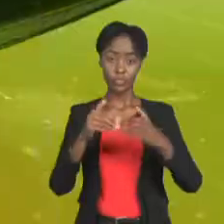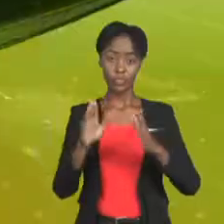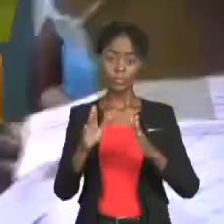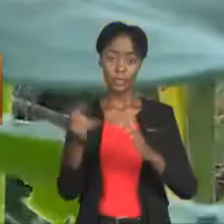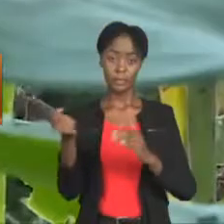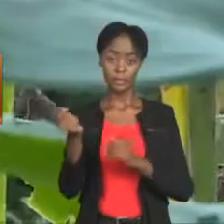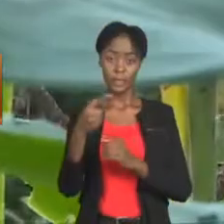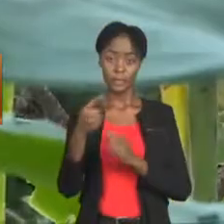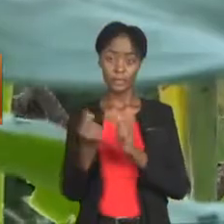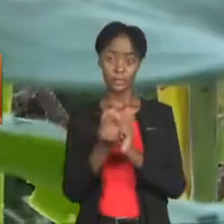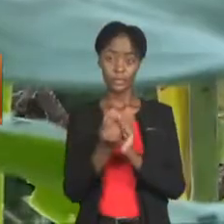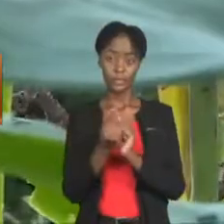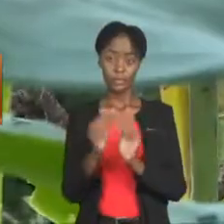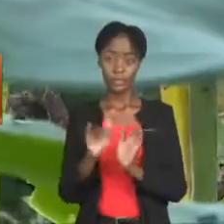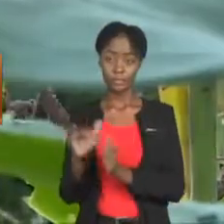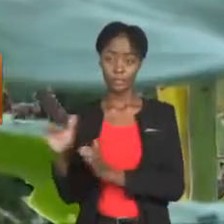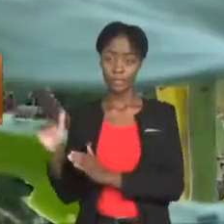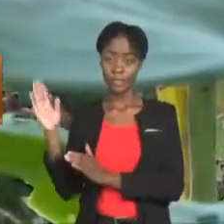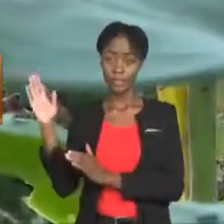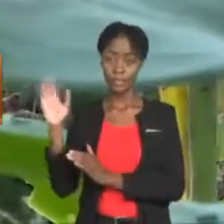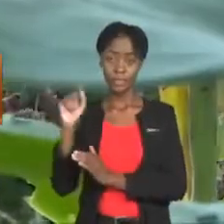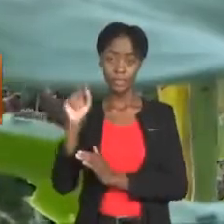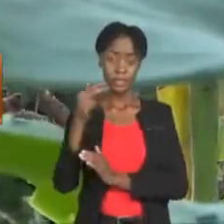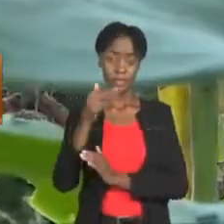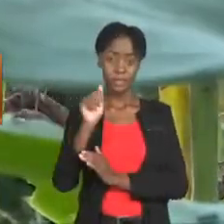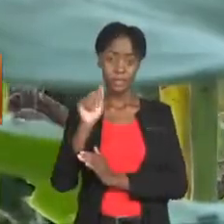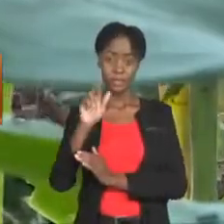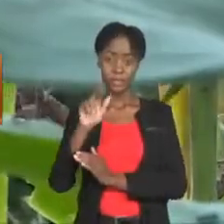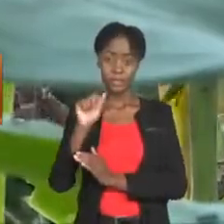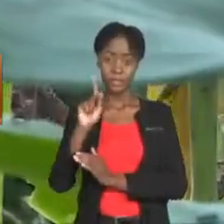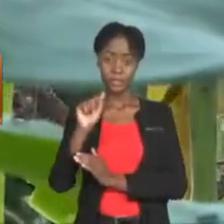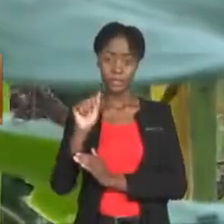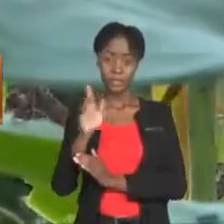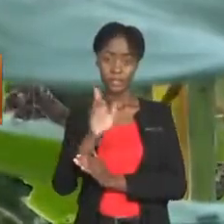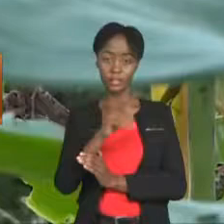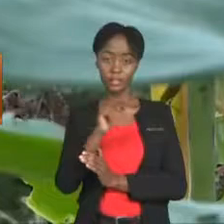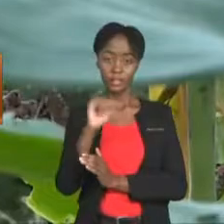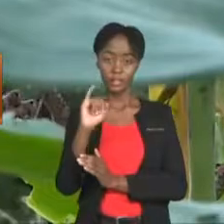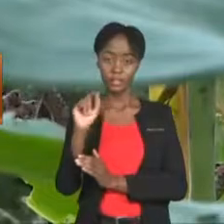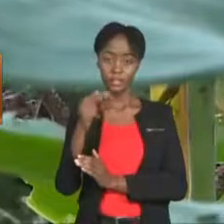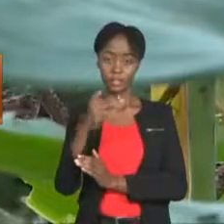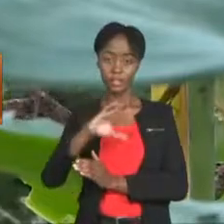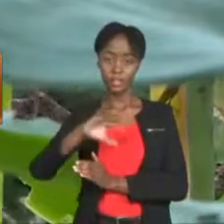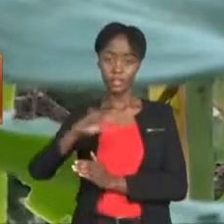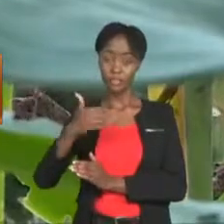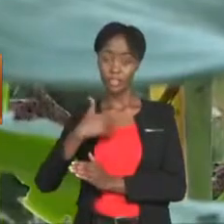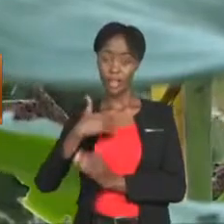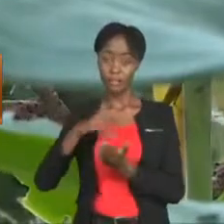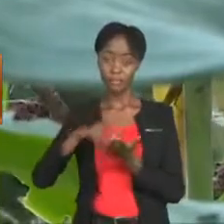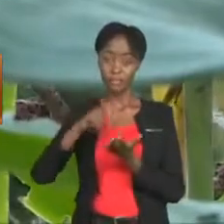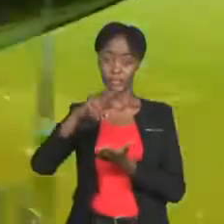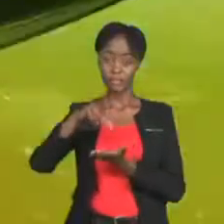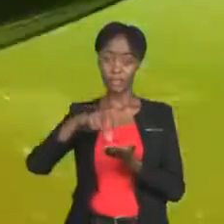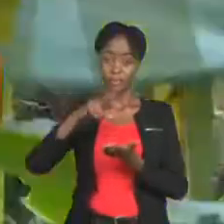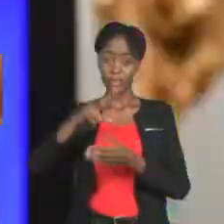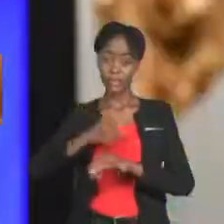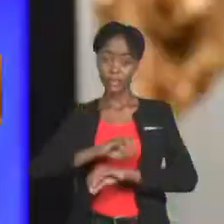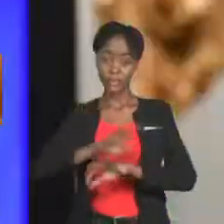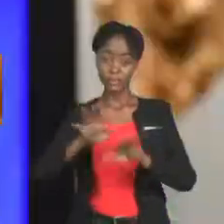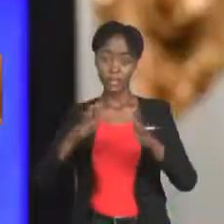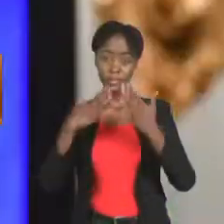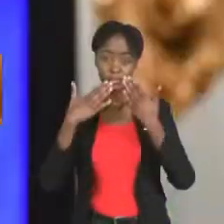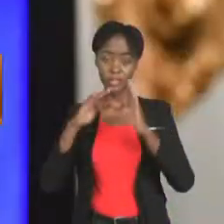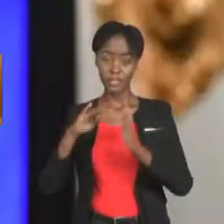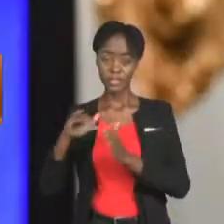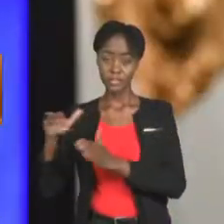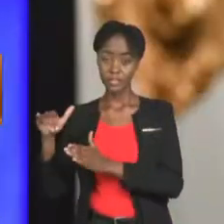Novemba. Kaunti ya Tharaka Nithi sasa yakabiliwa na nzige ambao wamevamia eneo hilo kwa mara ya kwanza.